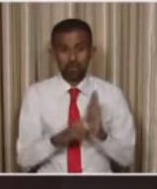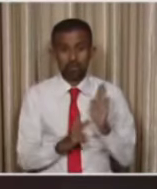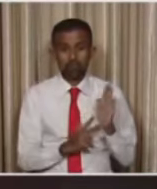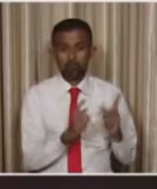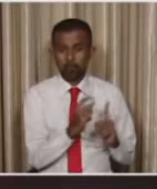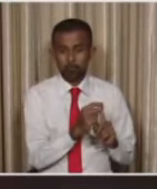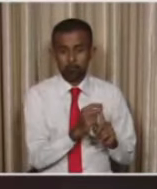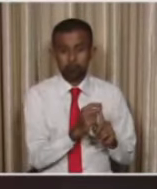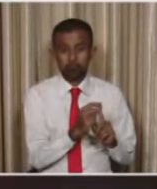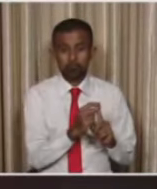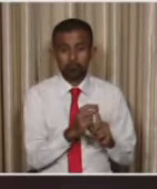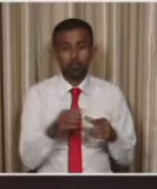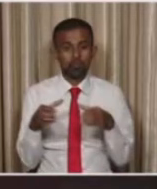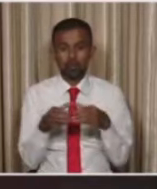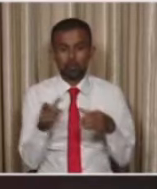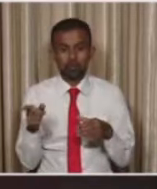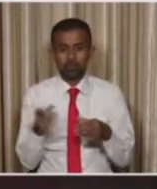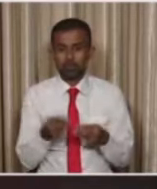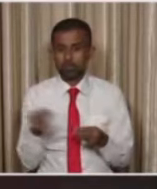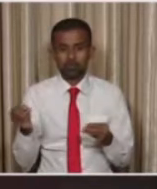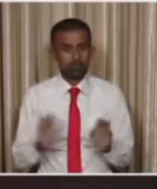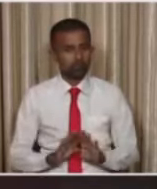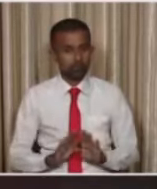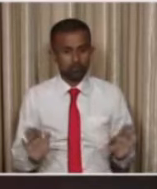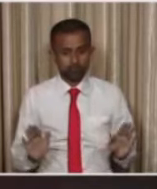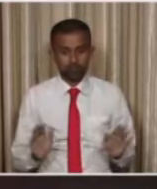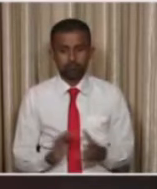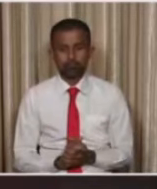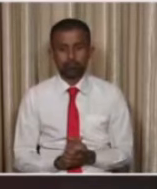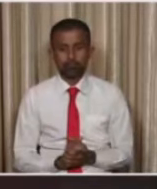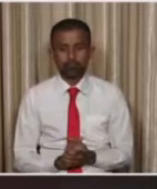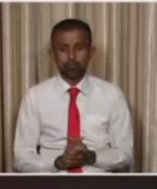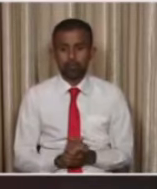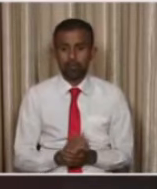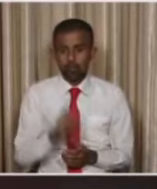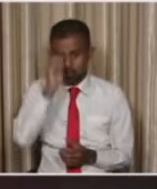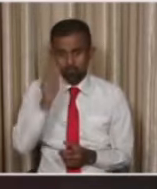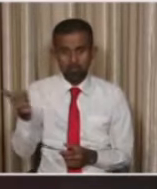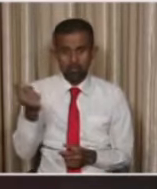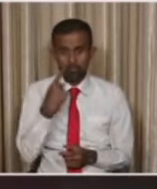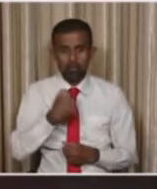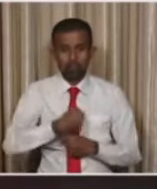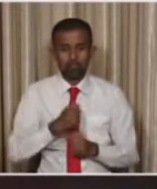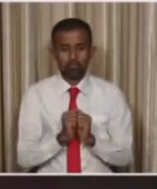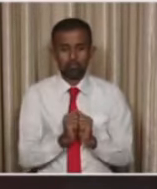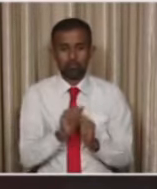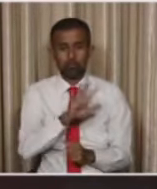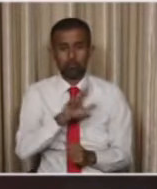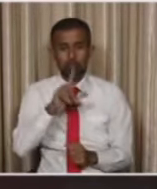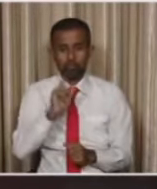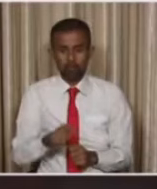මිතුරුන්ටවත් කිසිදු බලවේගයකට අපි ඉඩ දෙන්නේ නැහැ. දැන් අර මැතුමා කිව්වා අපි රාජ්‍ය සේවයට 57000